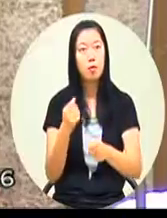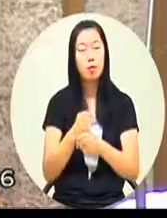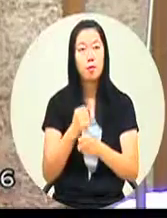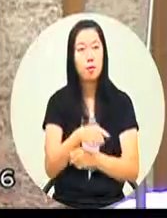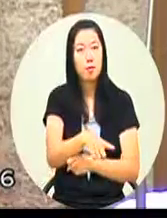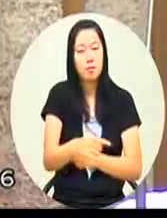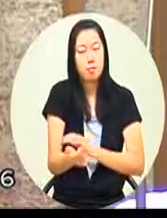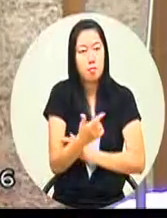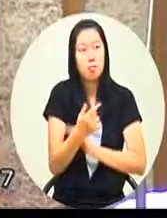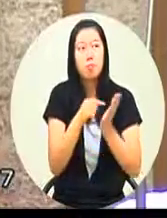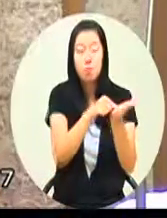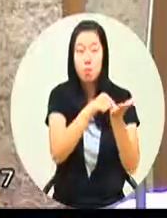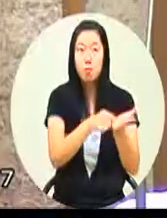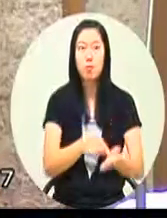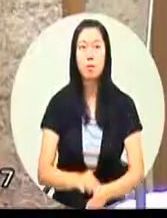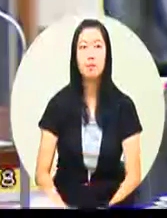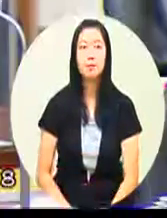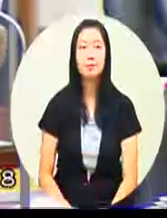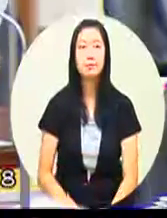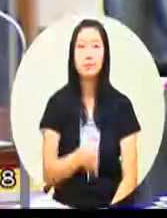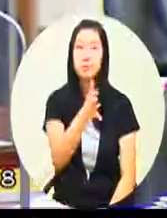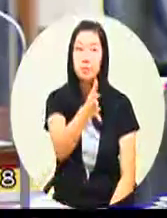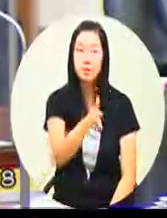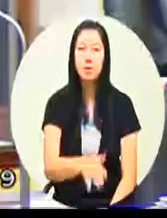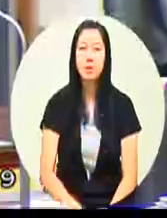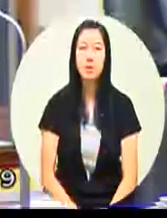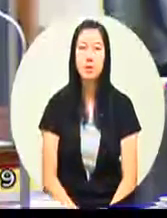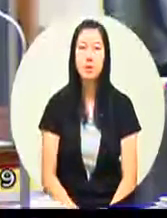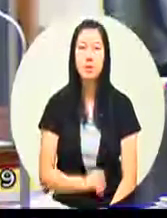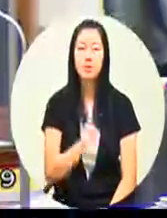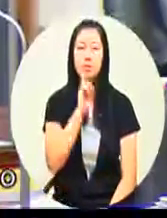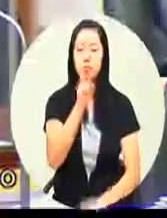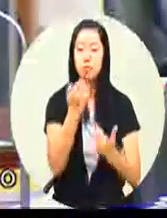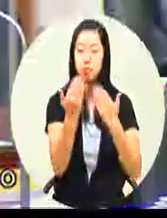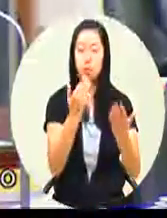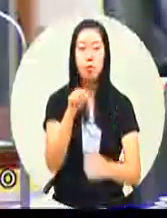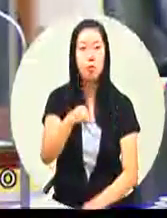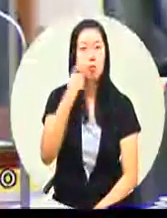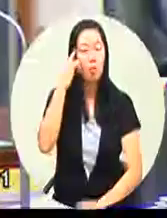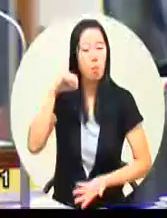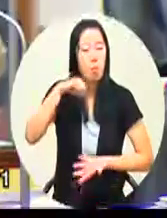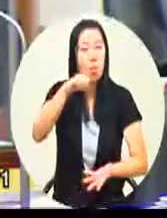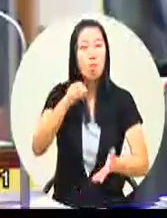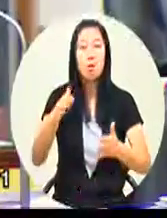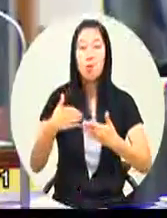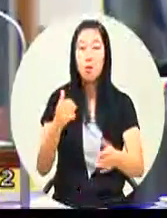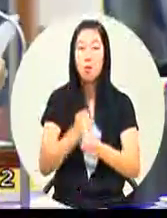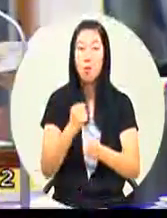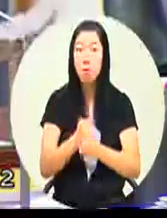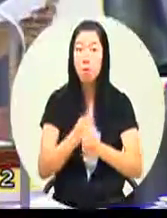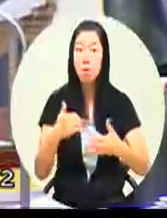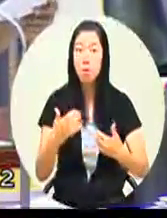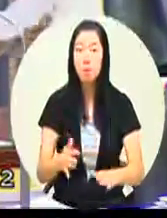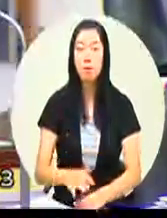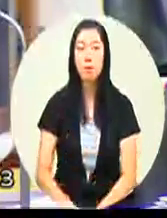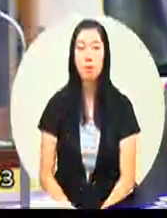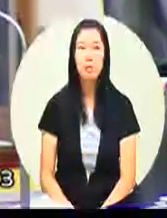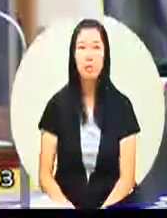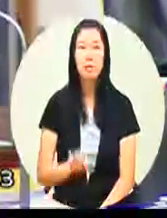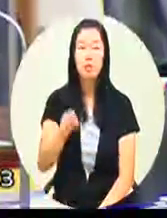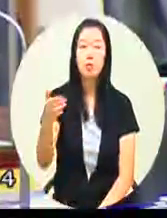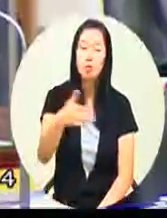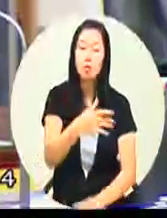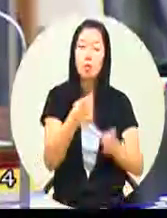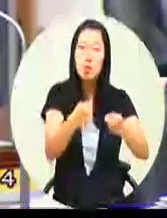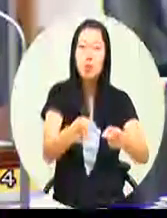积极来处理这个部分。 你到底跟要明确讲说这个案子到底要不要做就好了，你给我们渔港这些